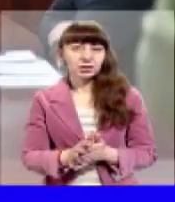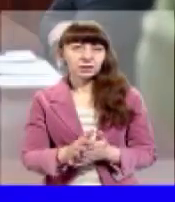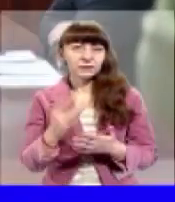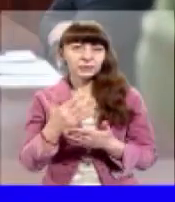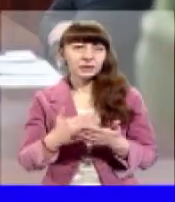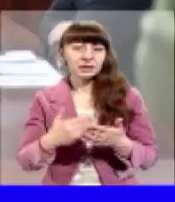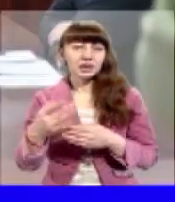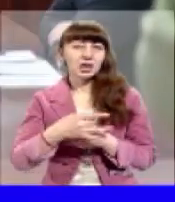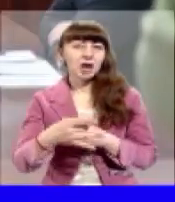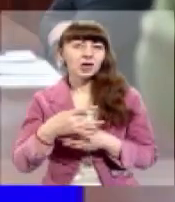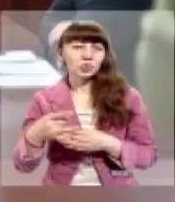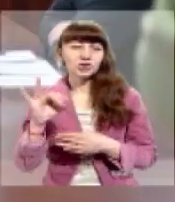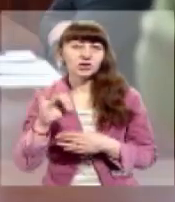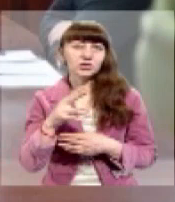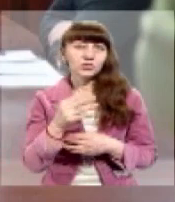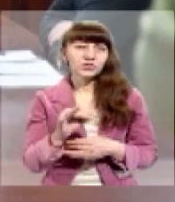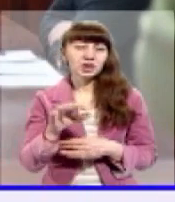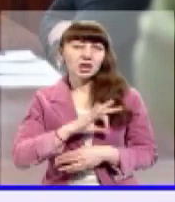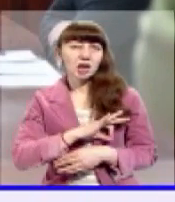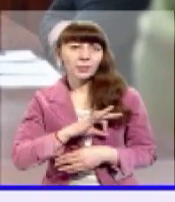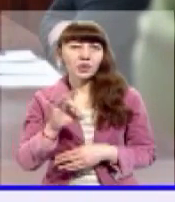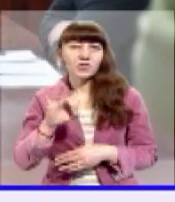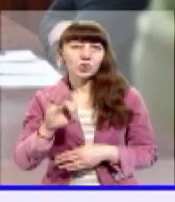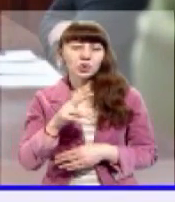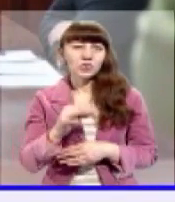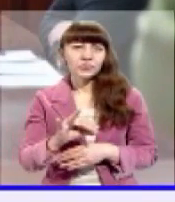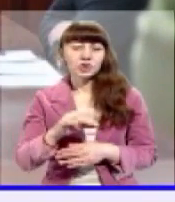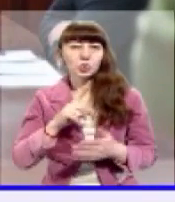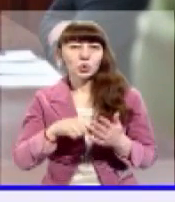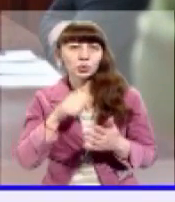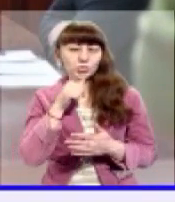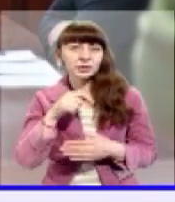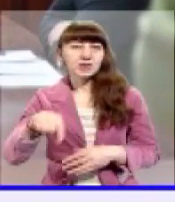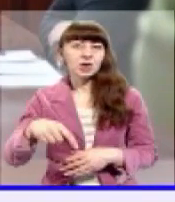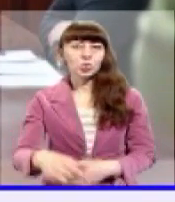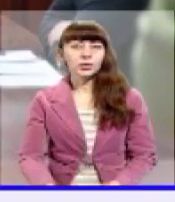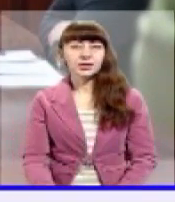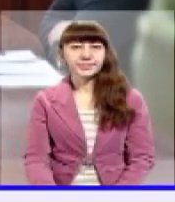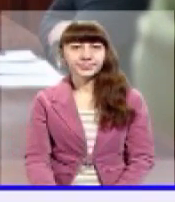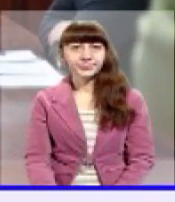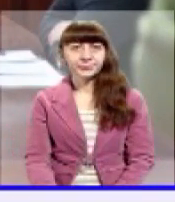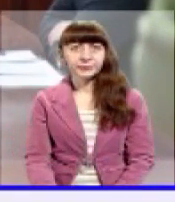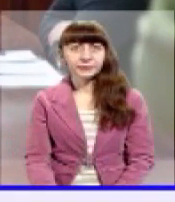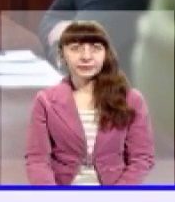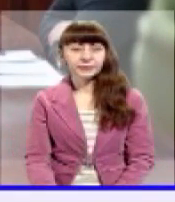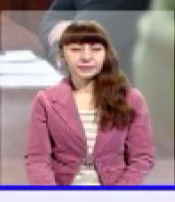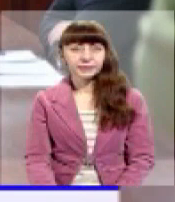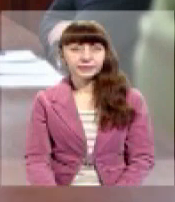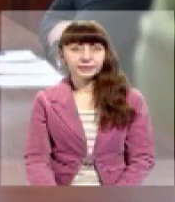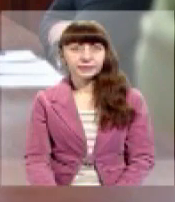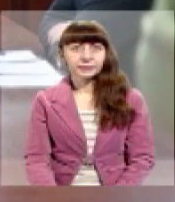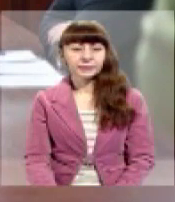экономикалық дамуға қатысты жыл қорытындысы бойынша біз жүзінде облыс экономикасының барлық салаларында өсімге